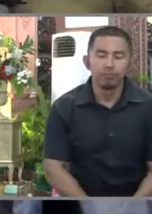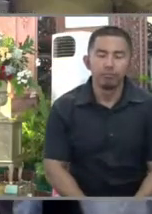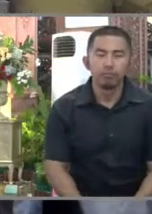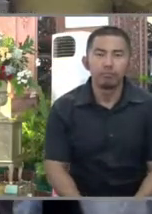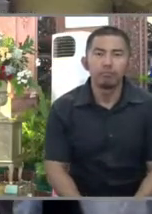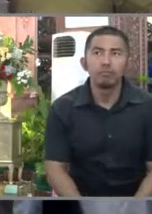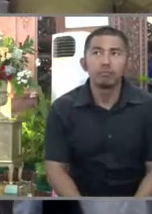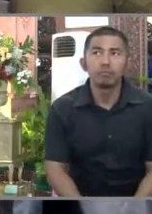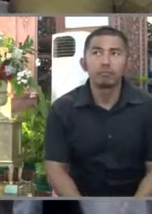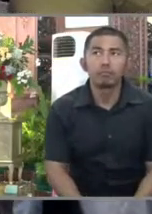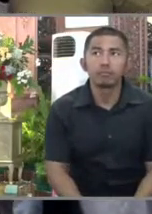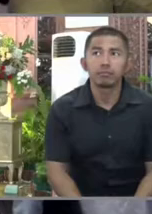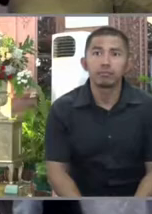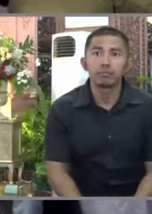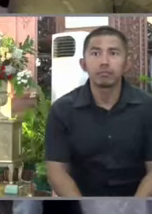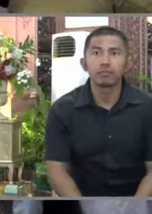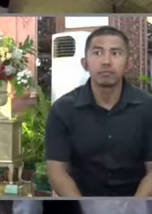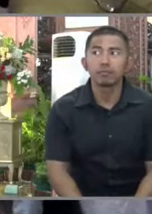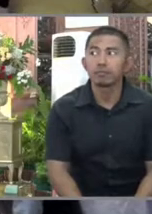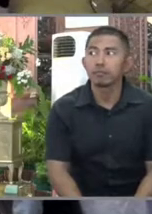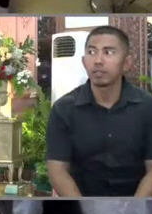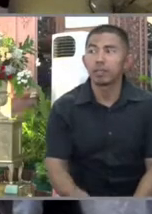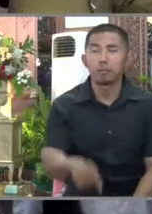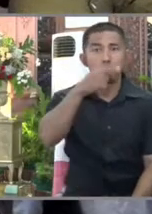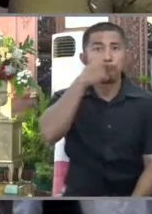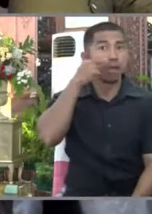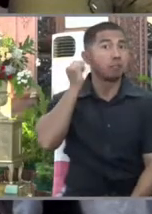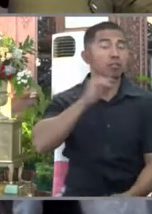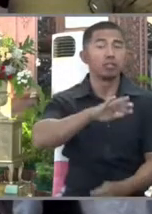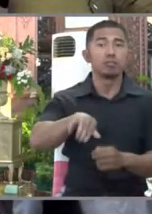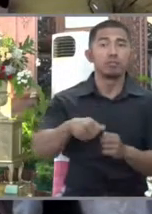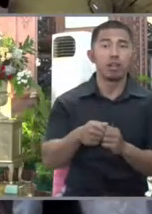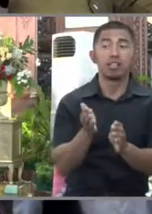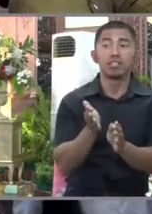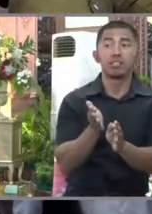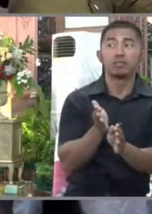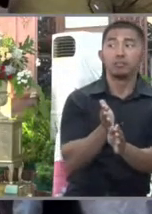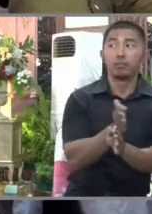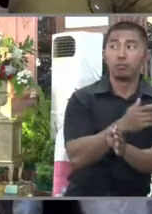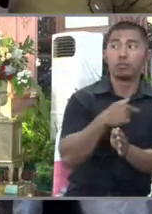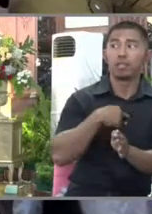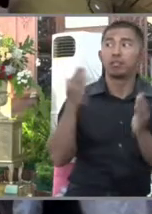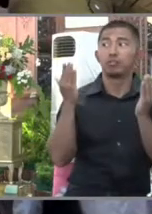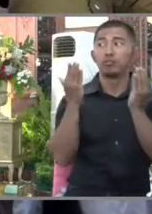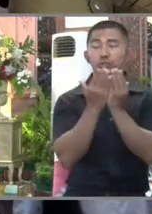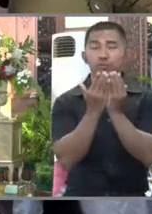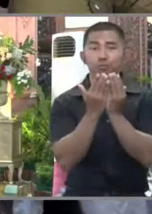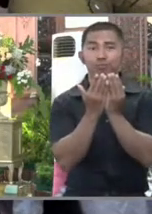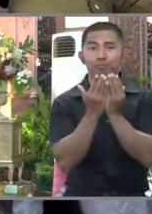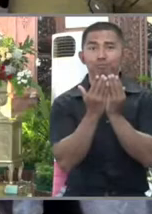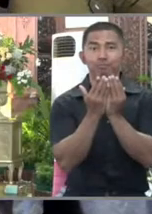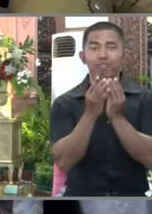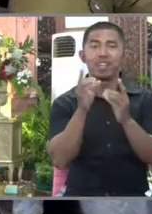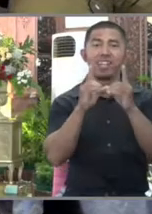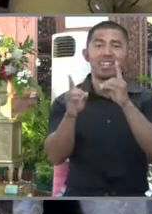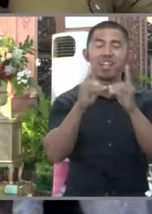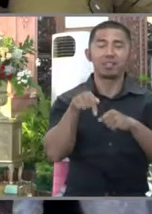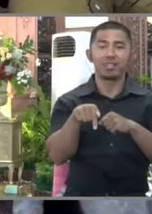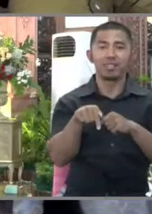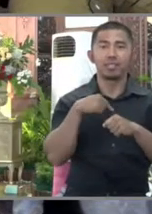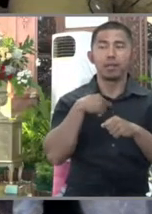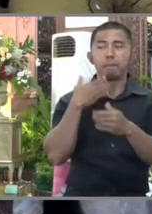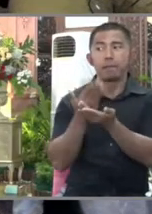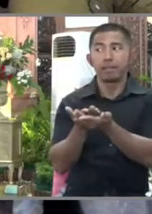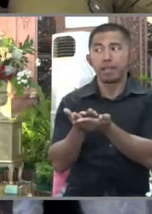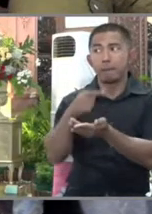warahmatullahi wabarakatuh. Bapak Gubernur dan hadirin semuanya, sebelum kita akhiri sesi dialog interaktif ini, mohon izin